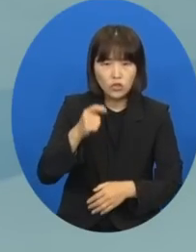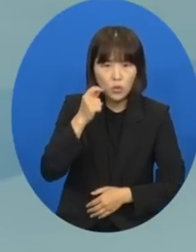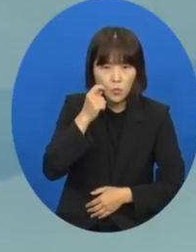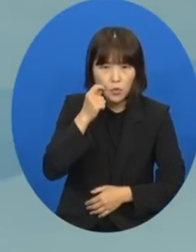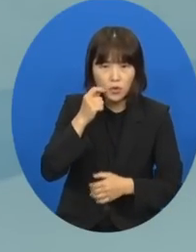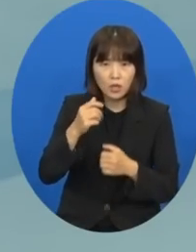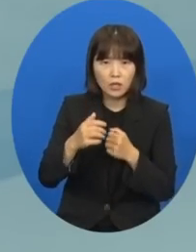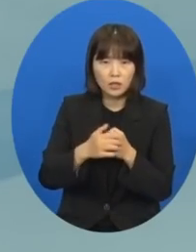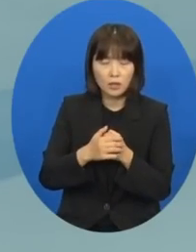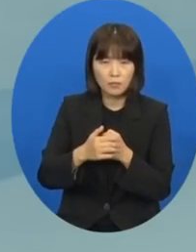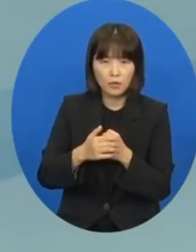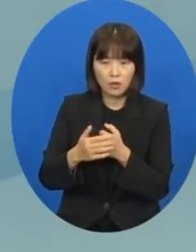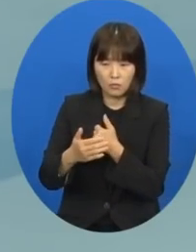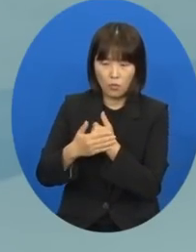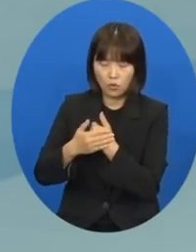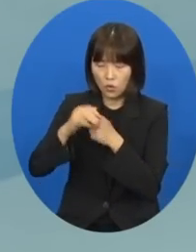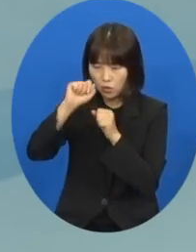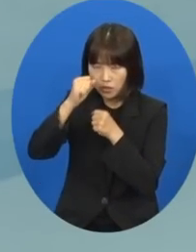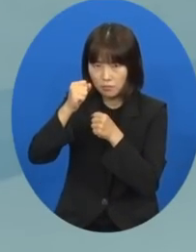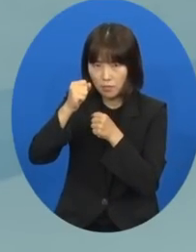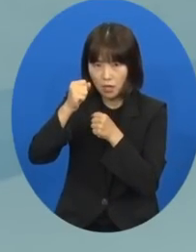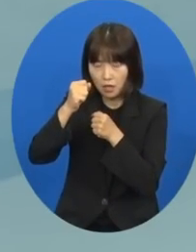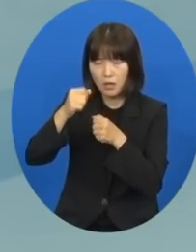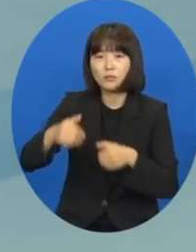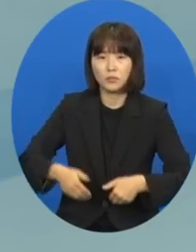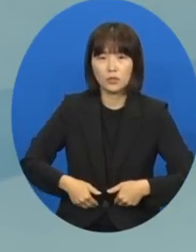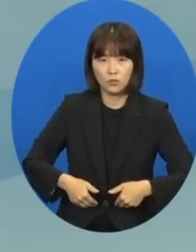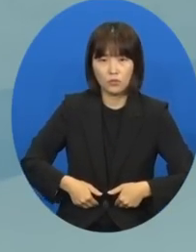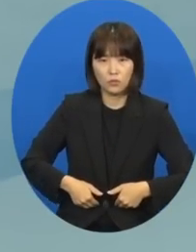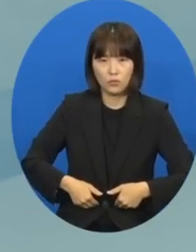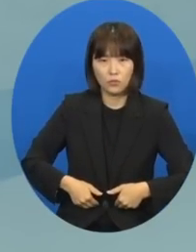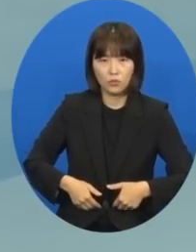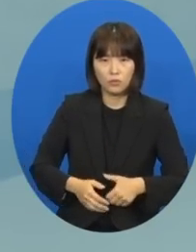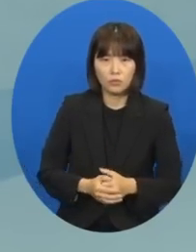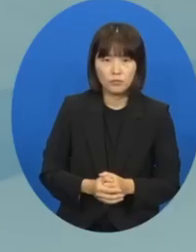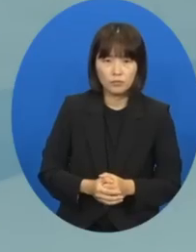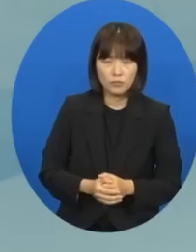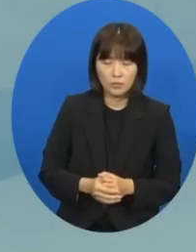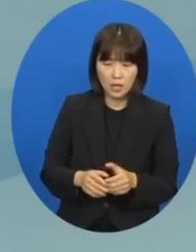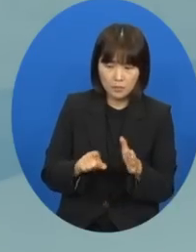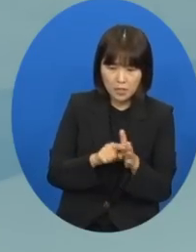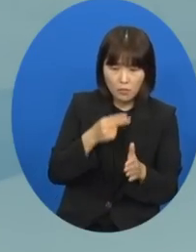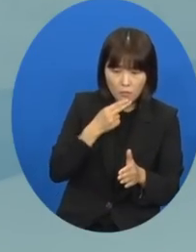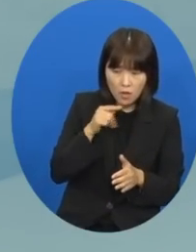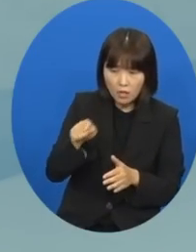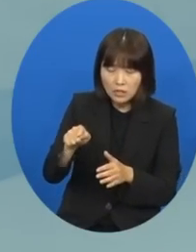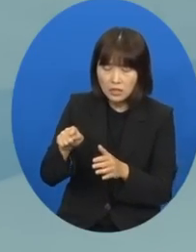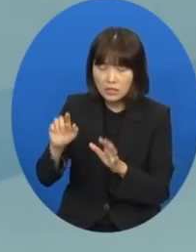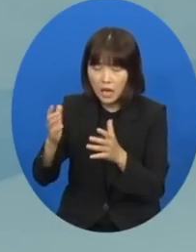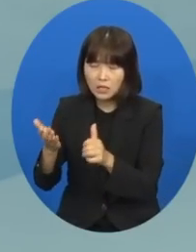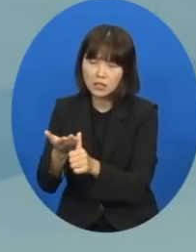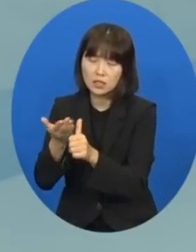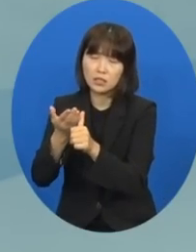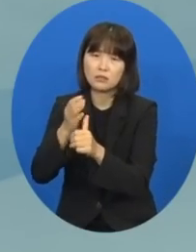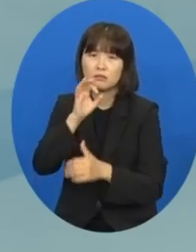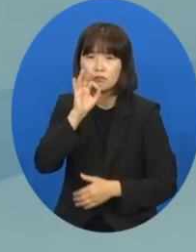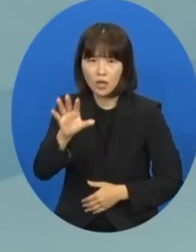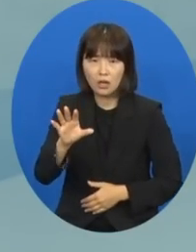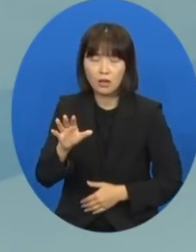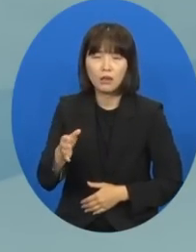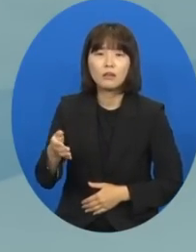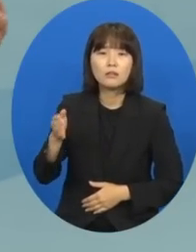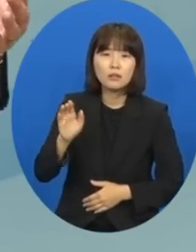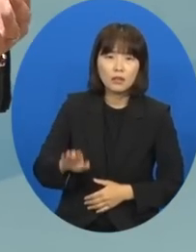기어들어와 가족이 되었습니다. 그러니까 이 보통 믿음 없이는요, 이 아이를 기를 수 없습니다. 그런데